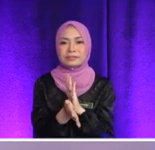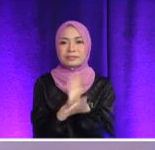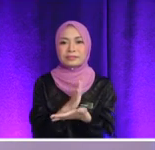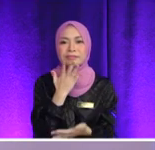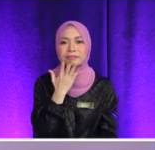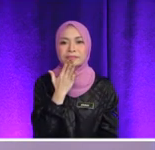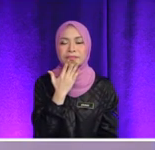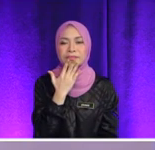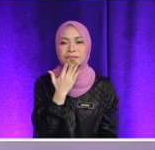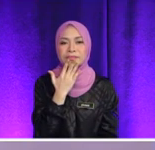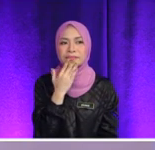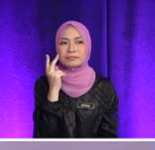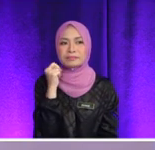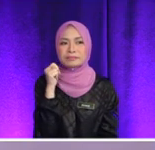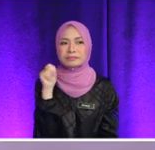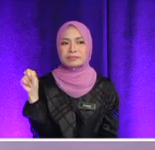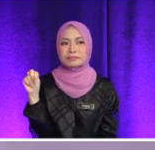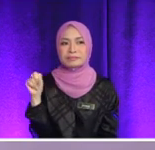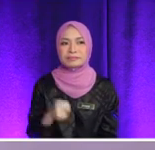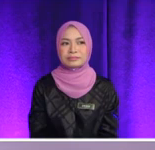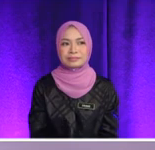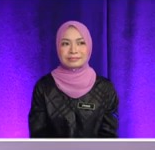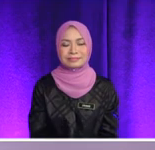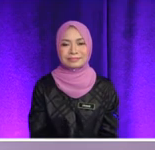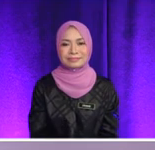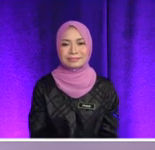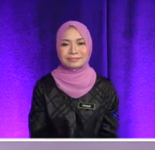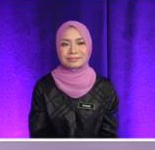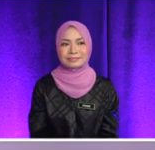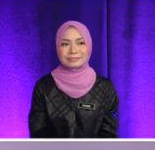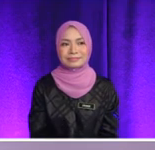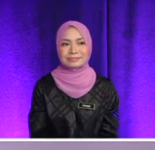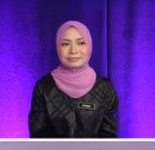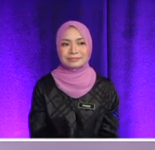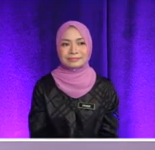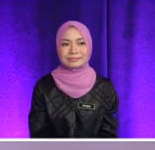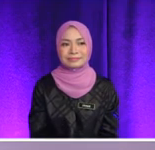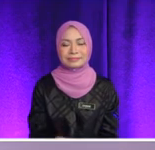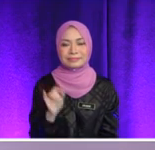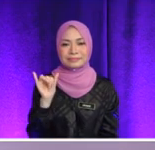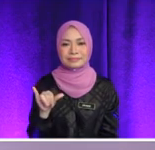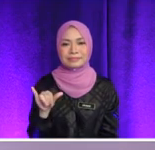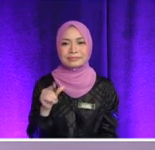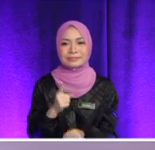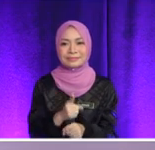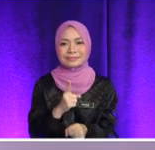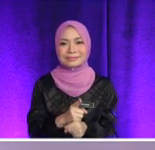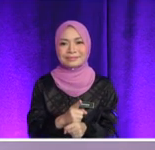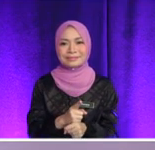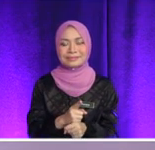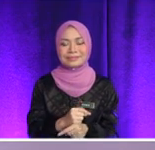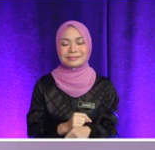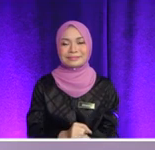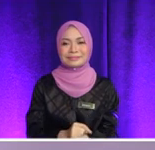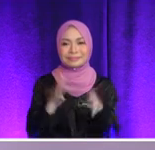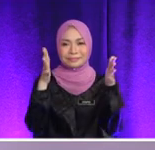realistis Oke warna biru tapi eee model ini atau penghargaan ini ada